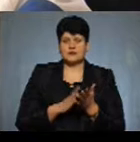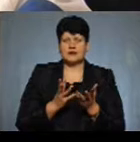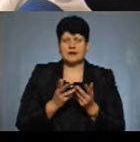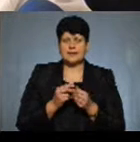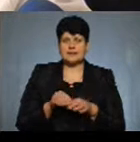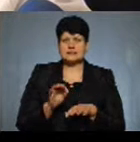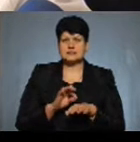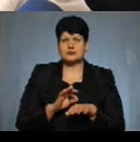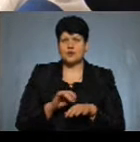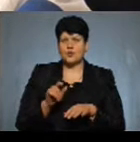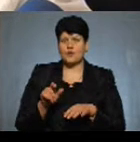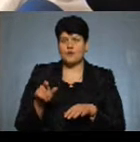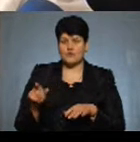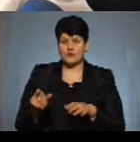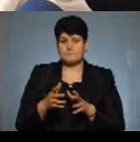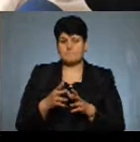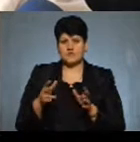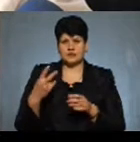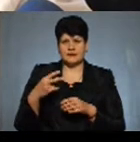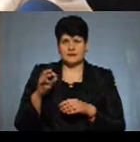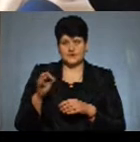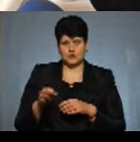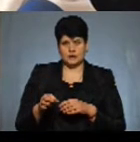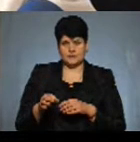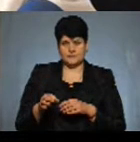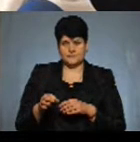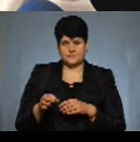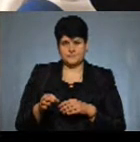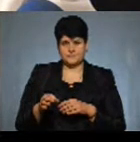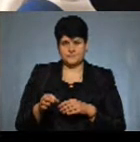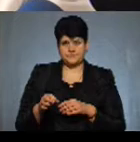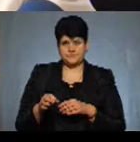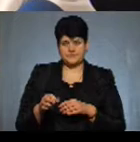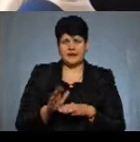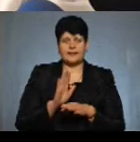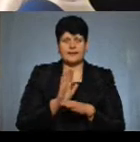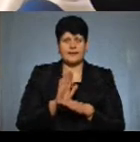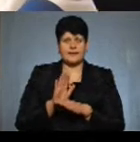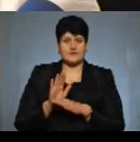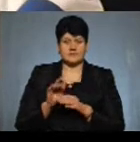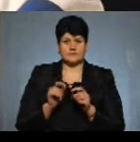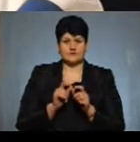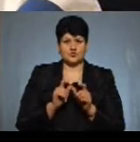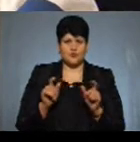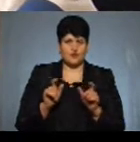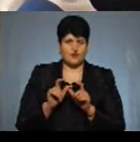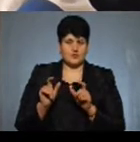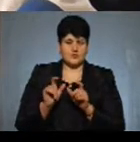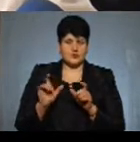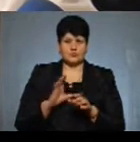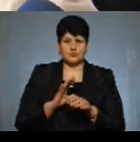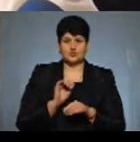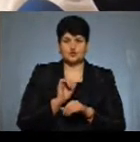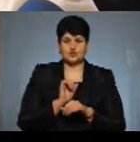реєструвалася кількість хворих, яка перевищила 20%. І наказами по школах